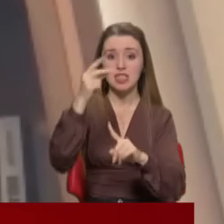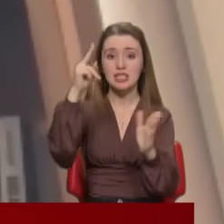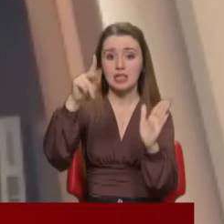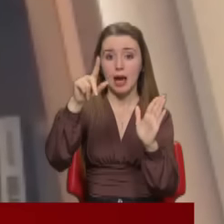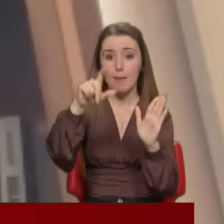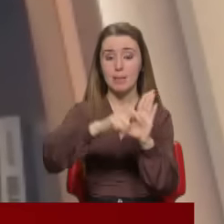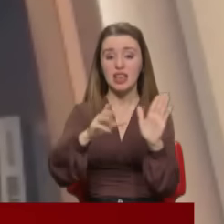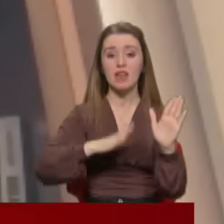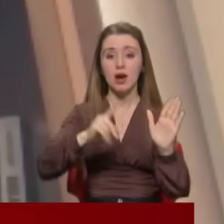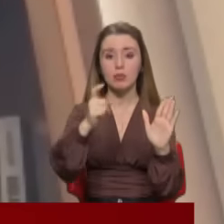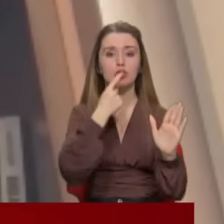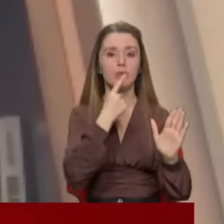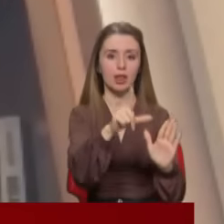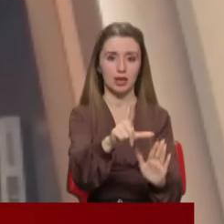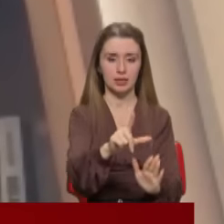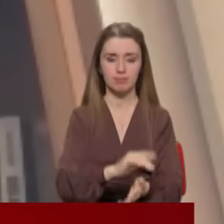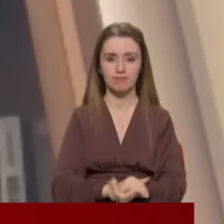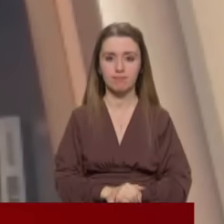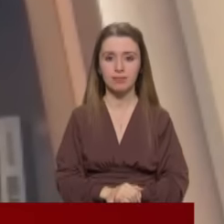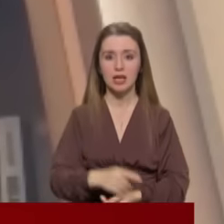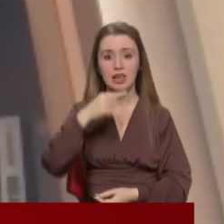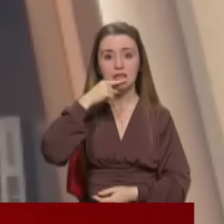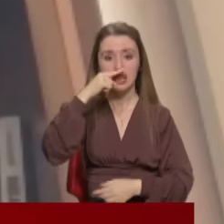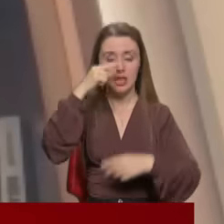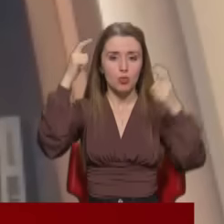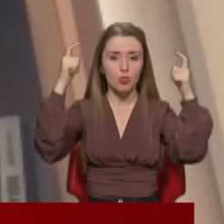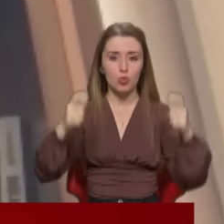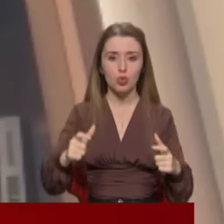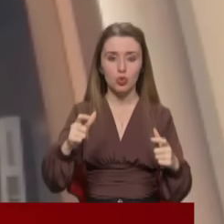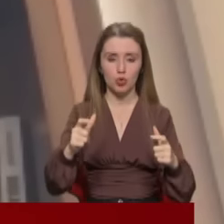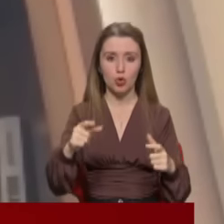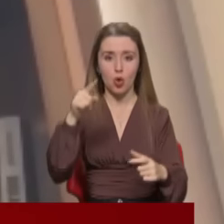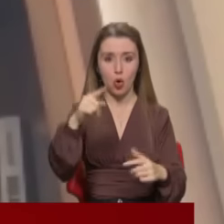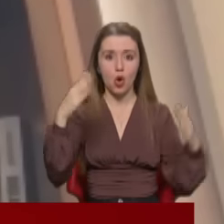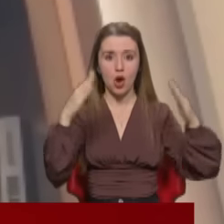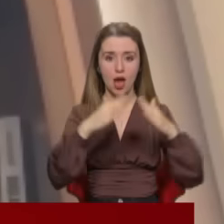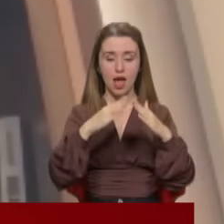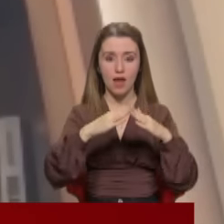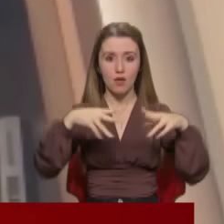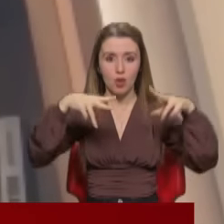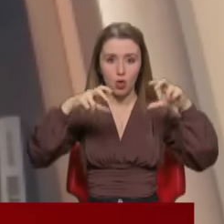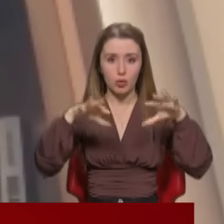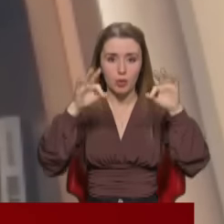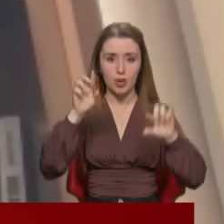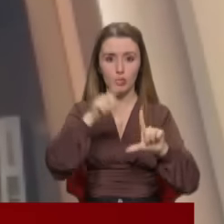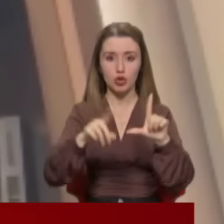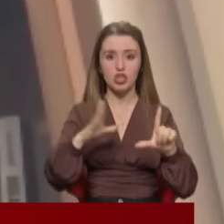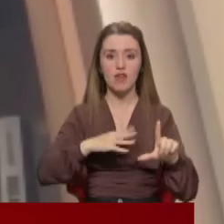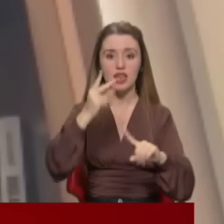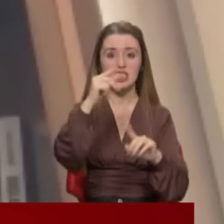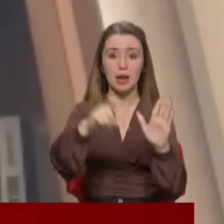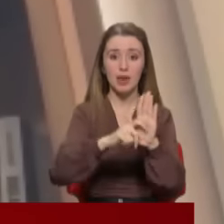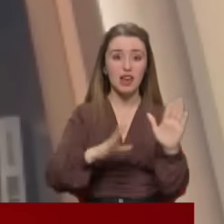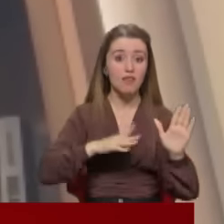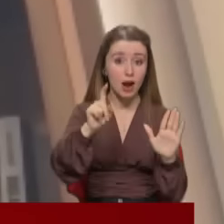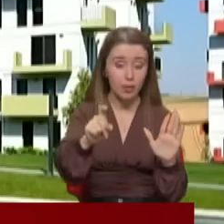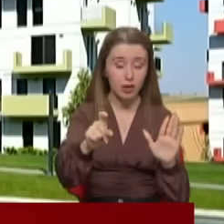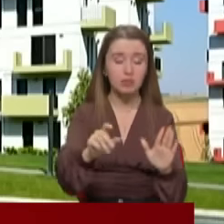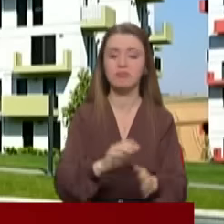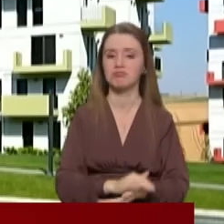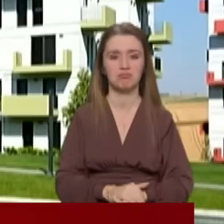mı diye kendisine de sormak istiyorum. Mesela Zeytinburnu'ndaki yaşama başlattığı, oturuma başlayan projesi var. Orada iskan almış mı?